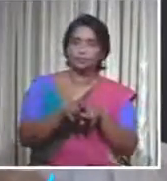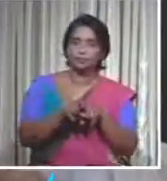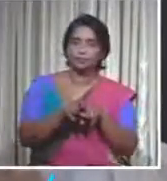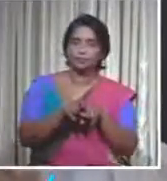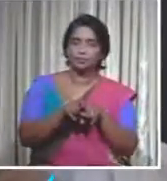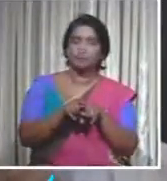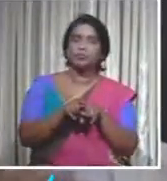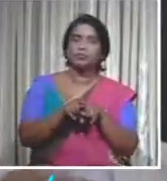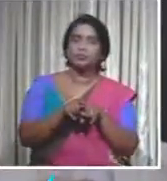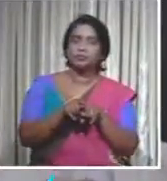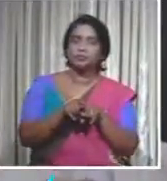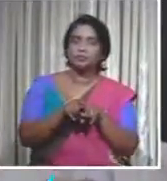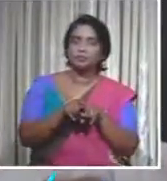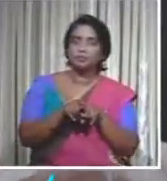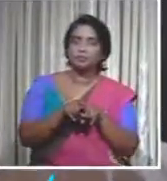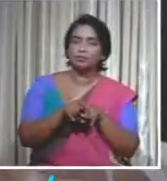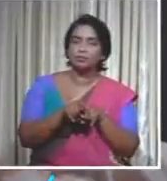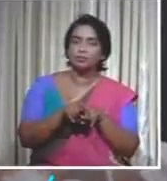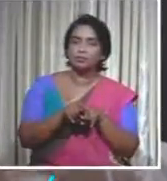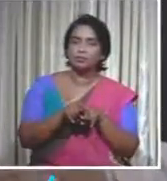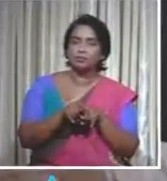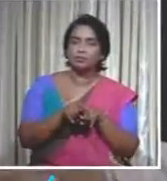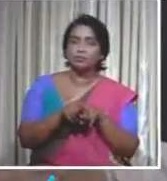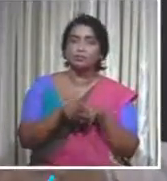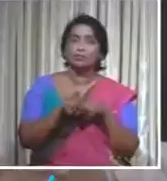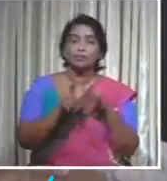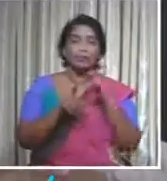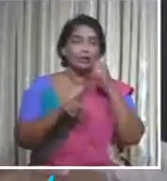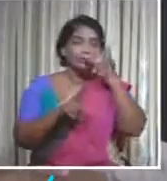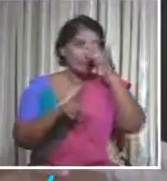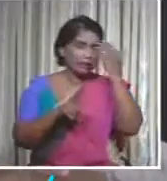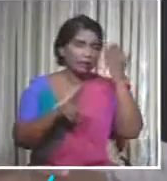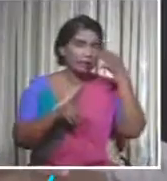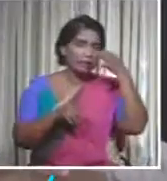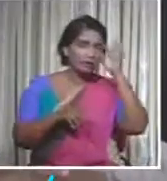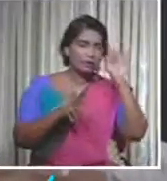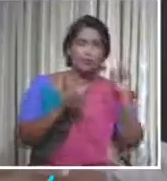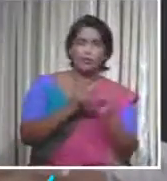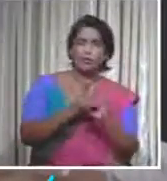अंगीतान इन रीतान